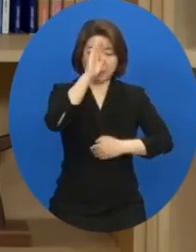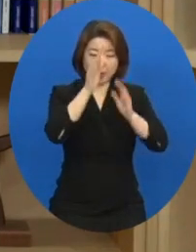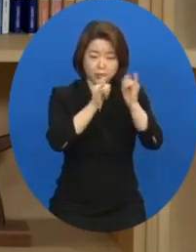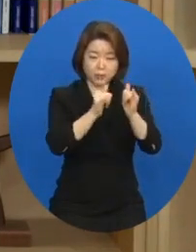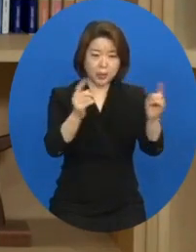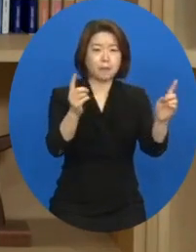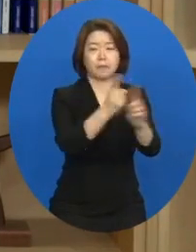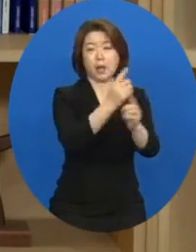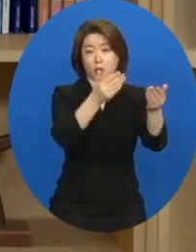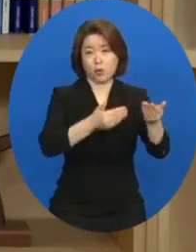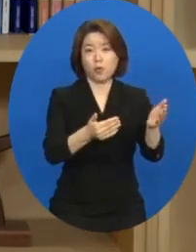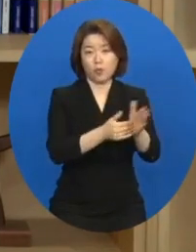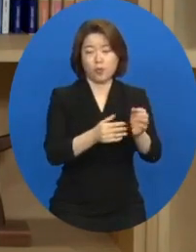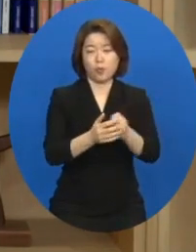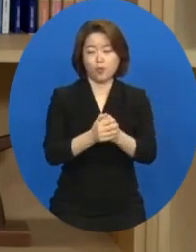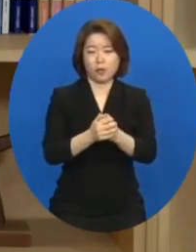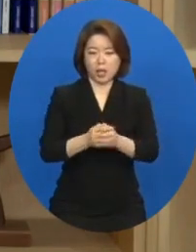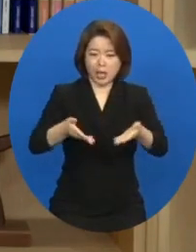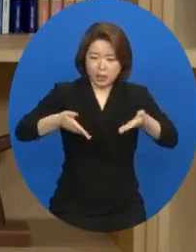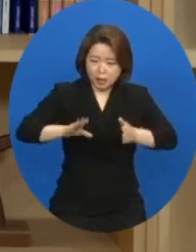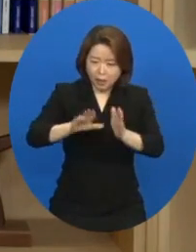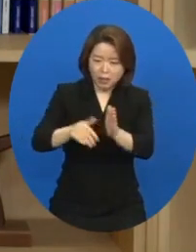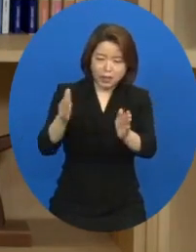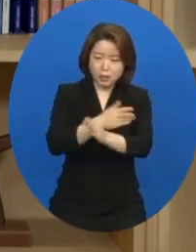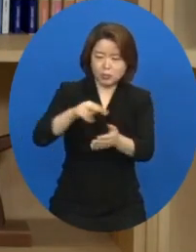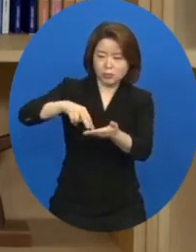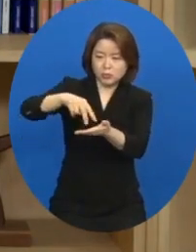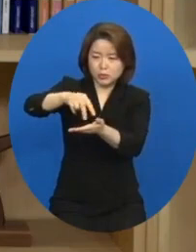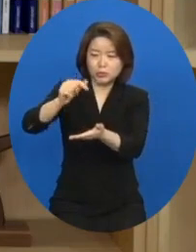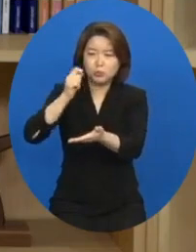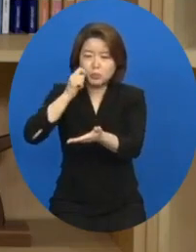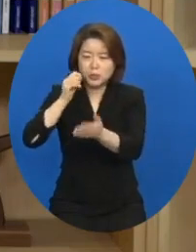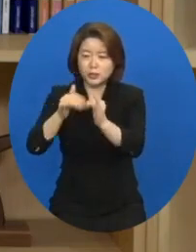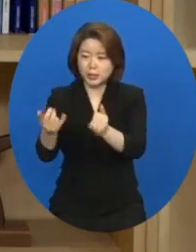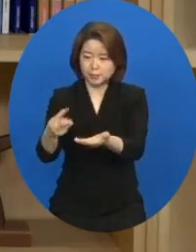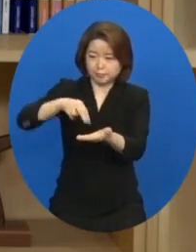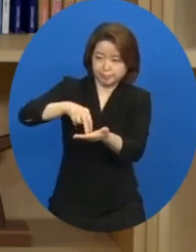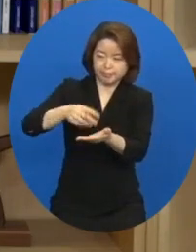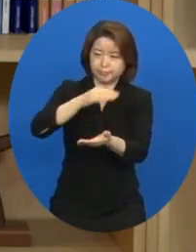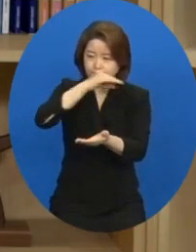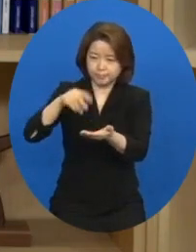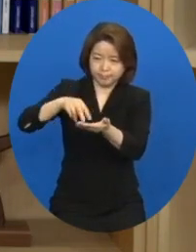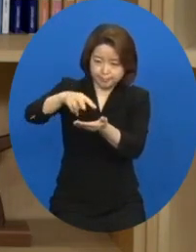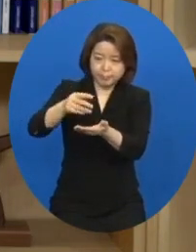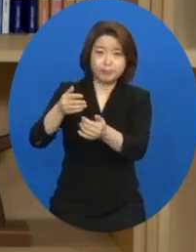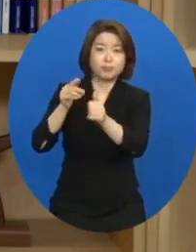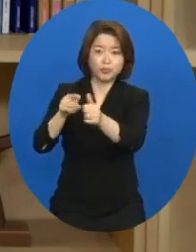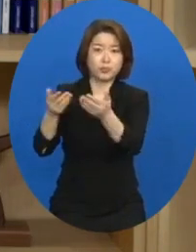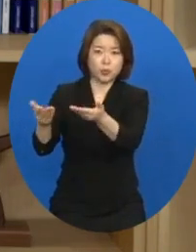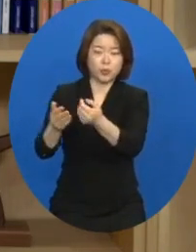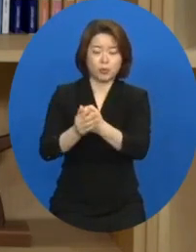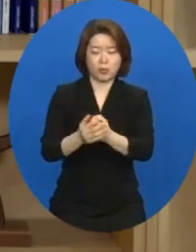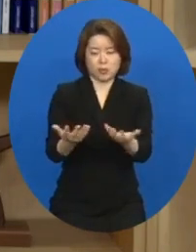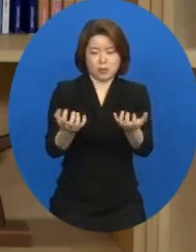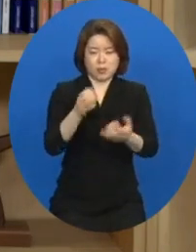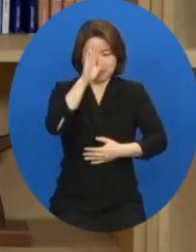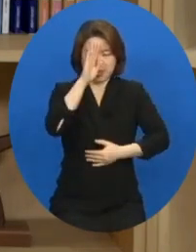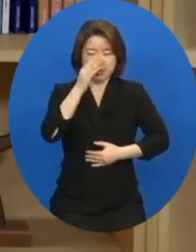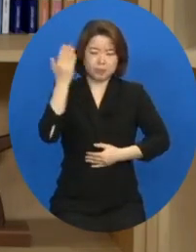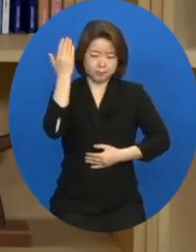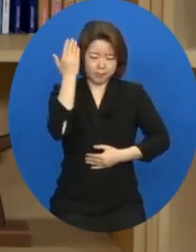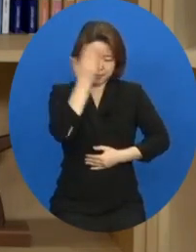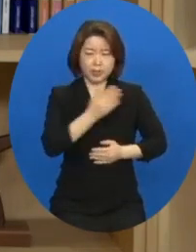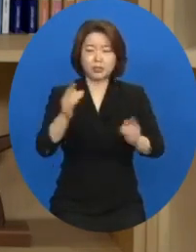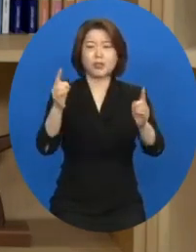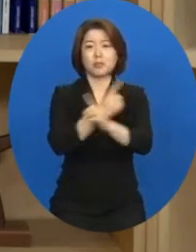썼어요 나면서 걷지 못한 자를 일으키 시고 나완 자들의 그 몸을 깨끗하게 하셨습니다